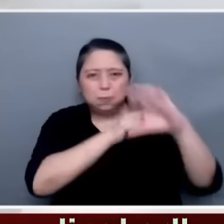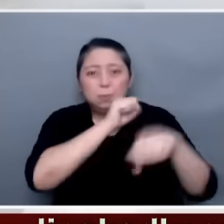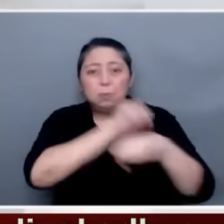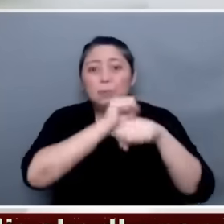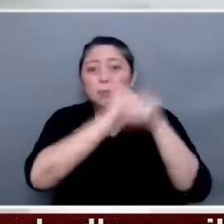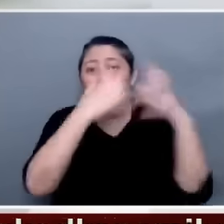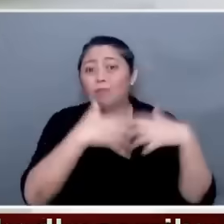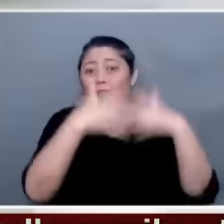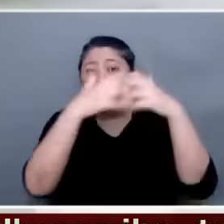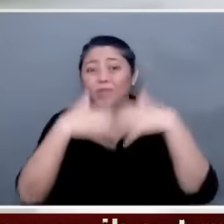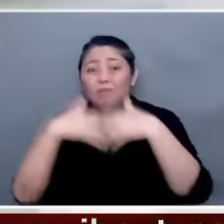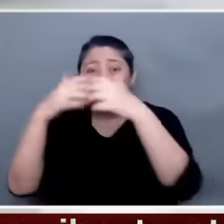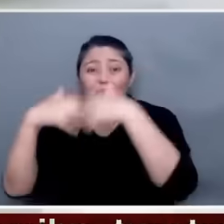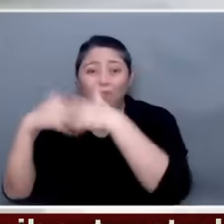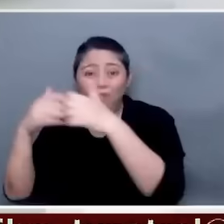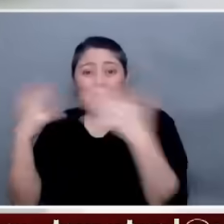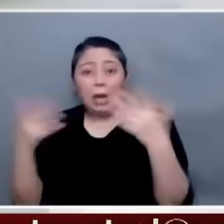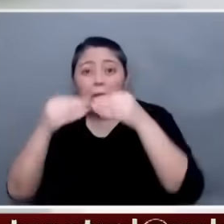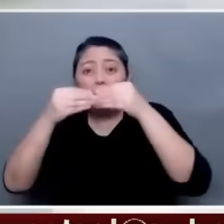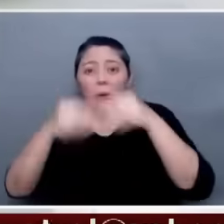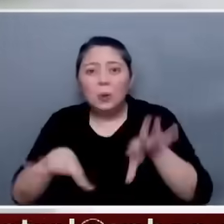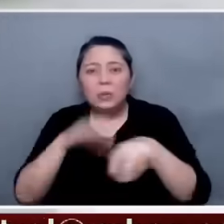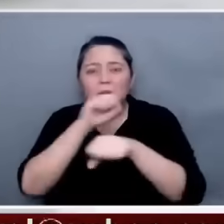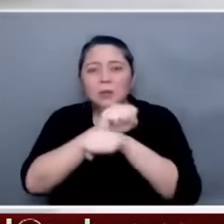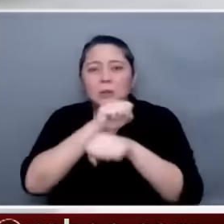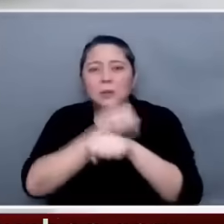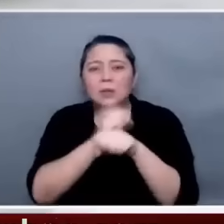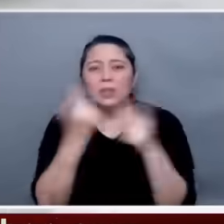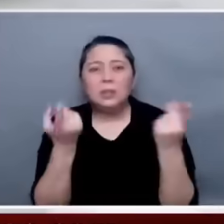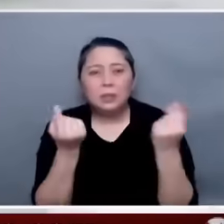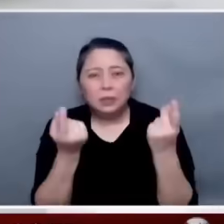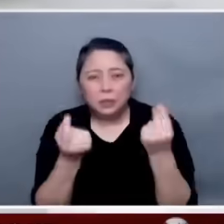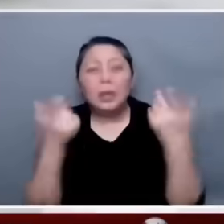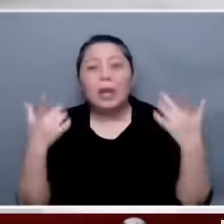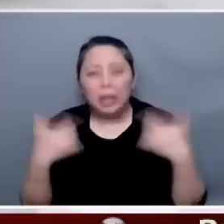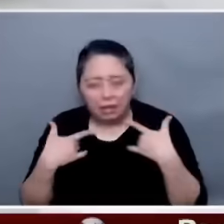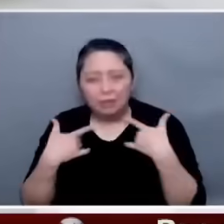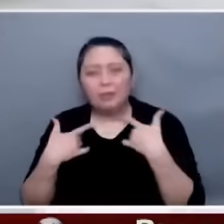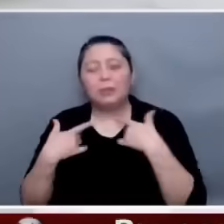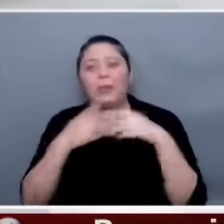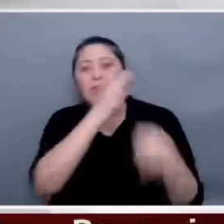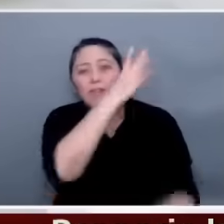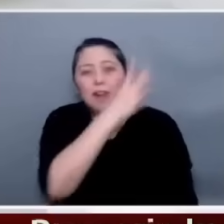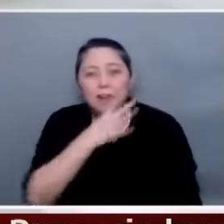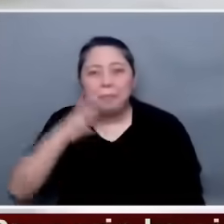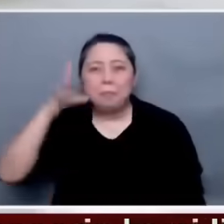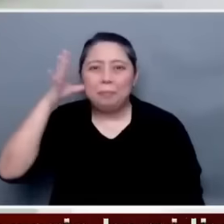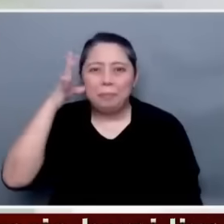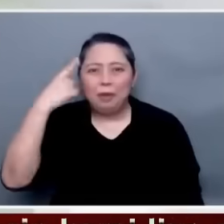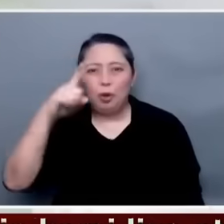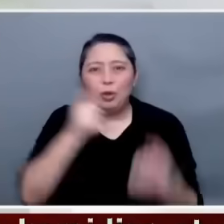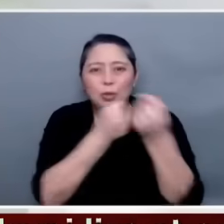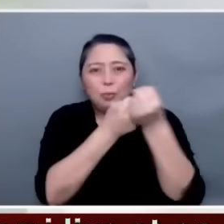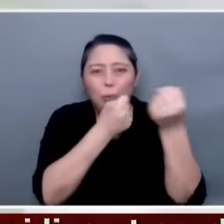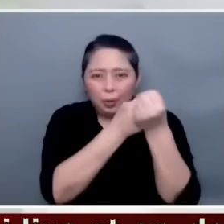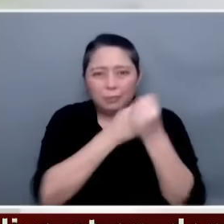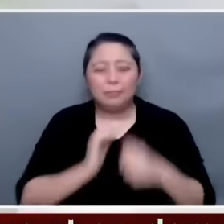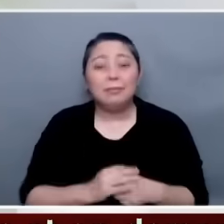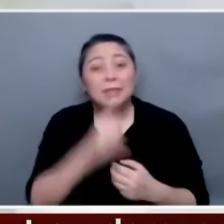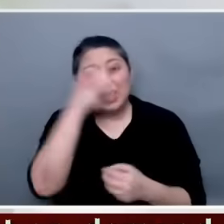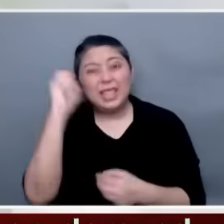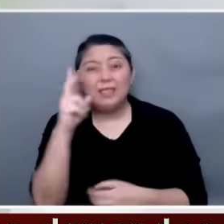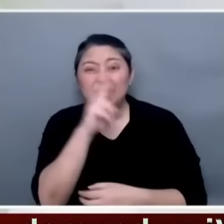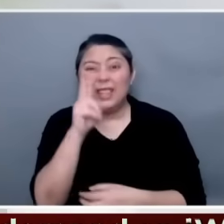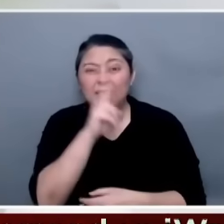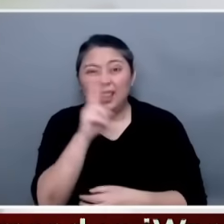ay nagsisikap ngayong magsaka para may pangtustos sa pamilya. Eh, mga Bisaya kasi yung mahilig sa pag-uma, kung walang trabaho sa